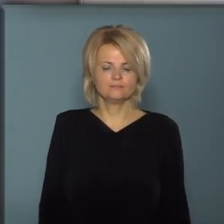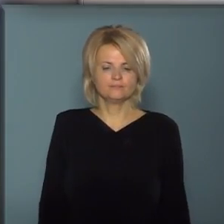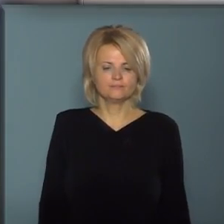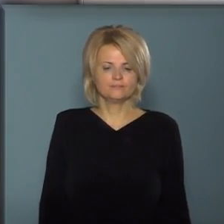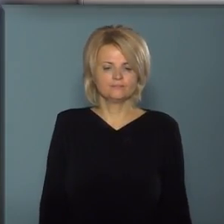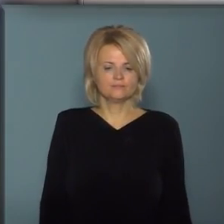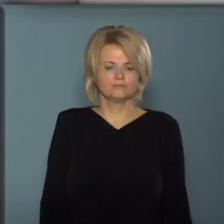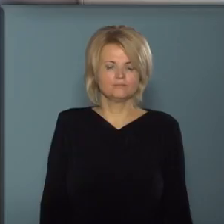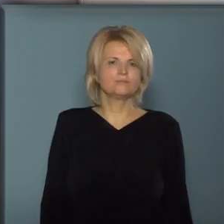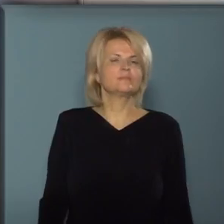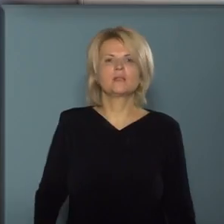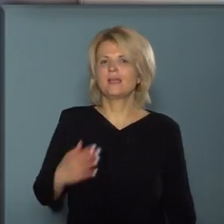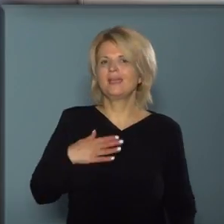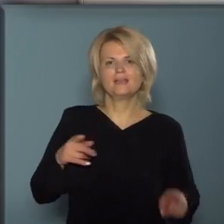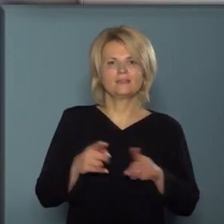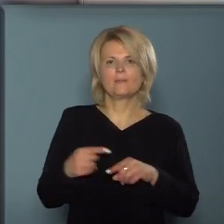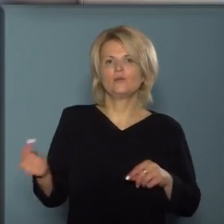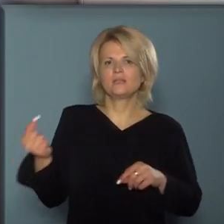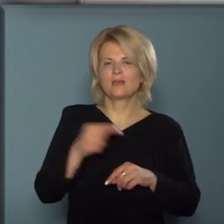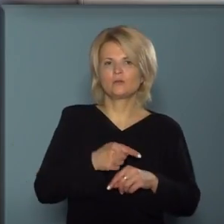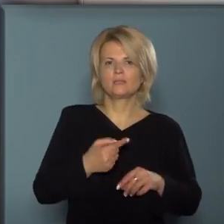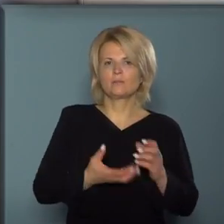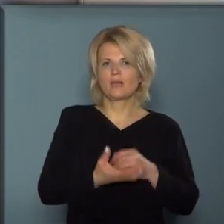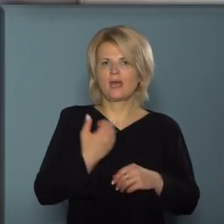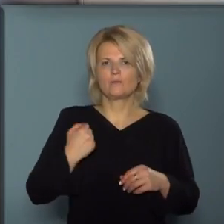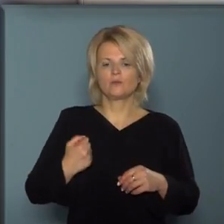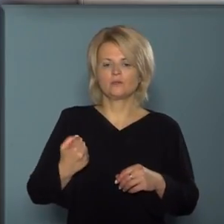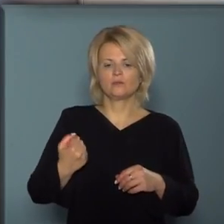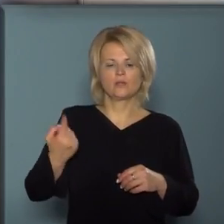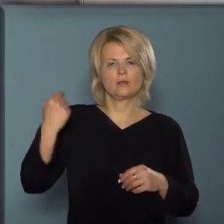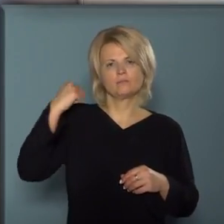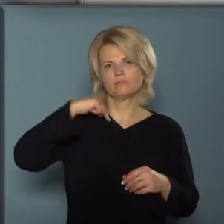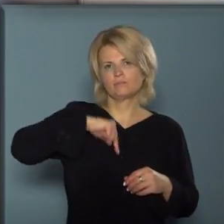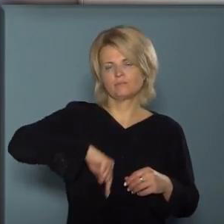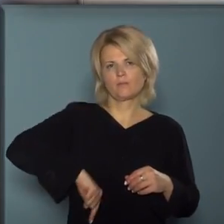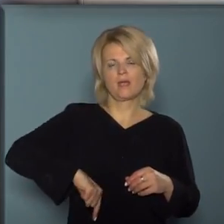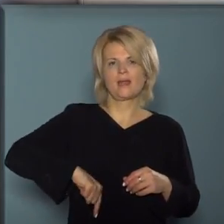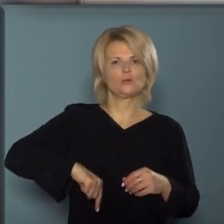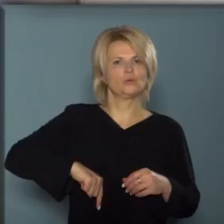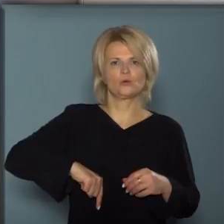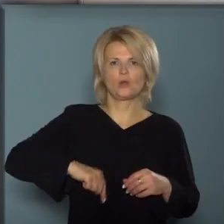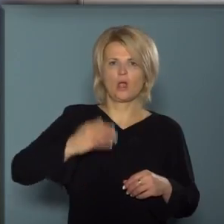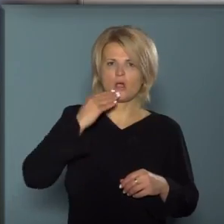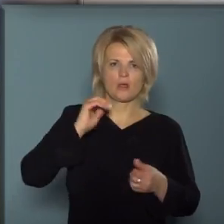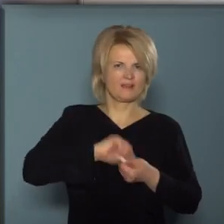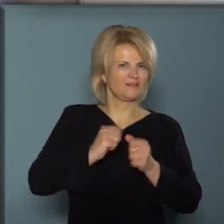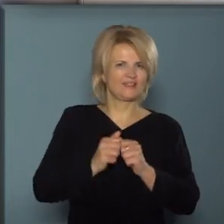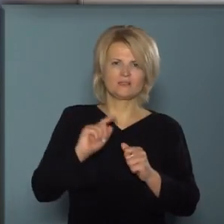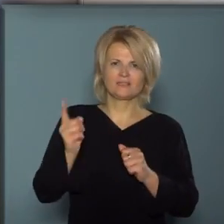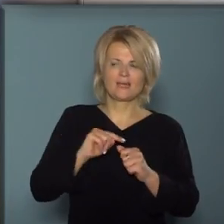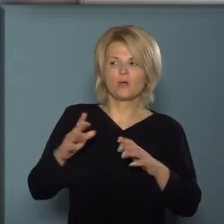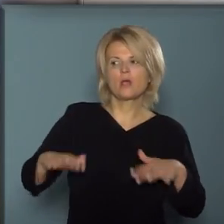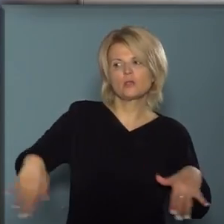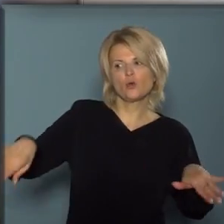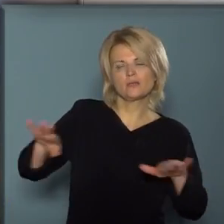azok nem... Én nem úgy kerültem akkor be az elvonókra, hogy ez egy belső drive volt, hogy én meg akarok változni, hanem